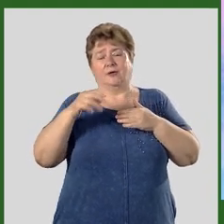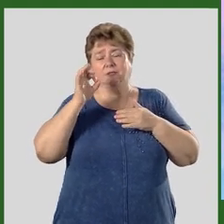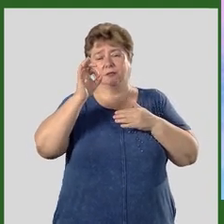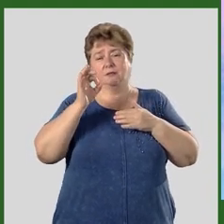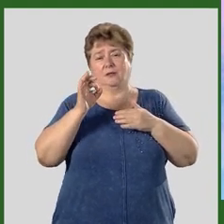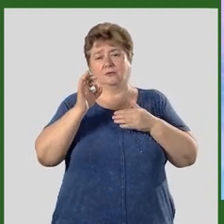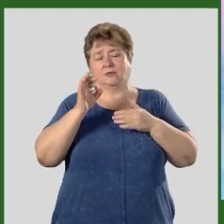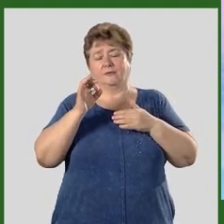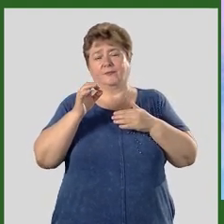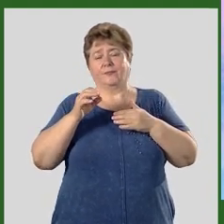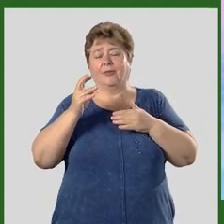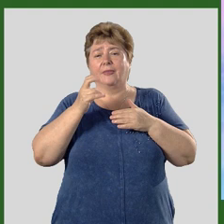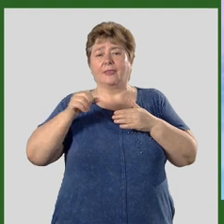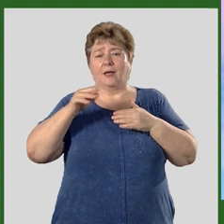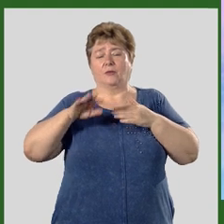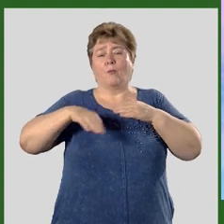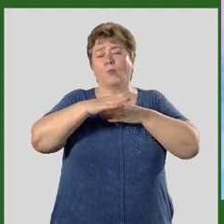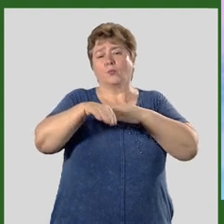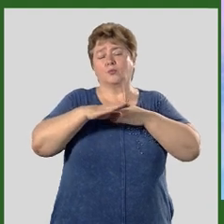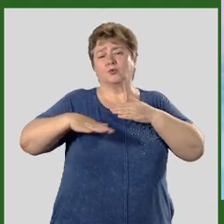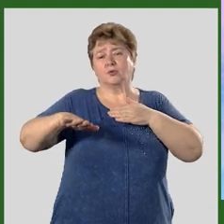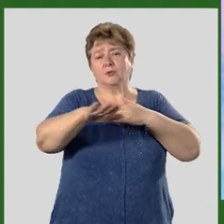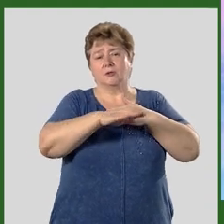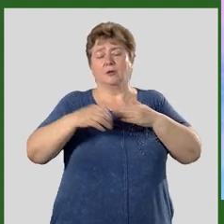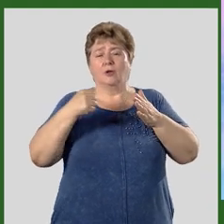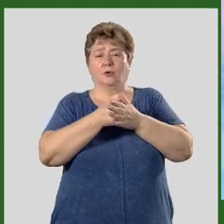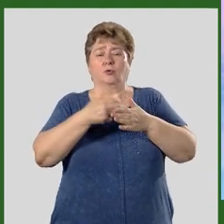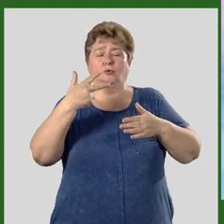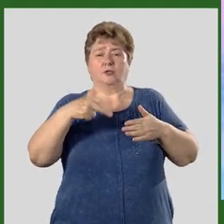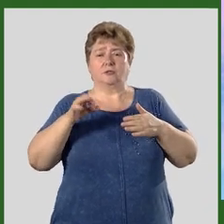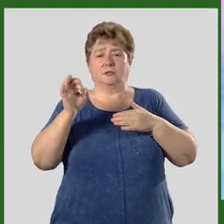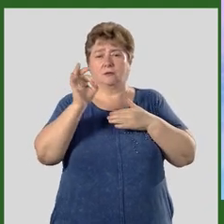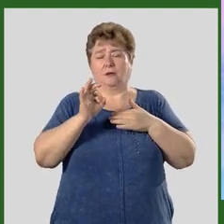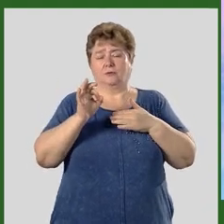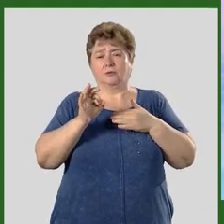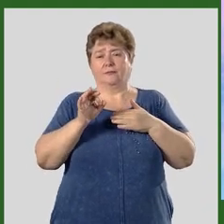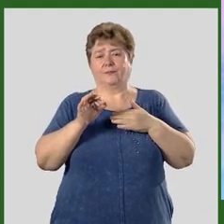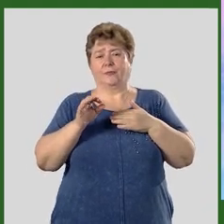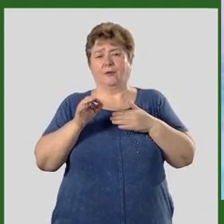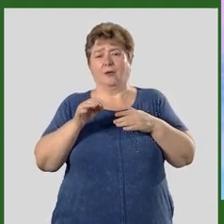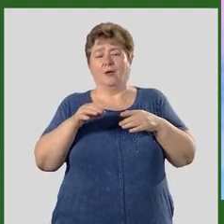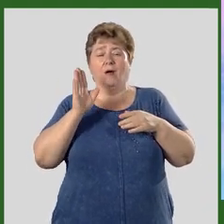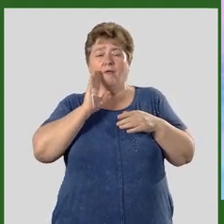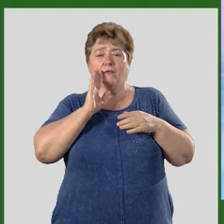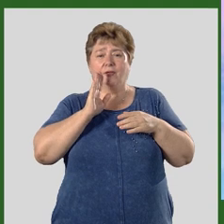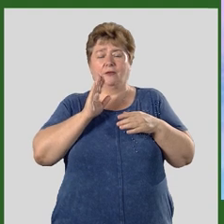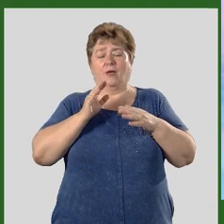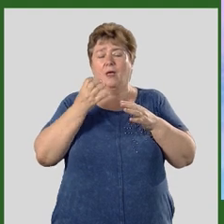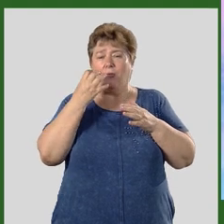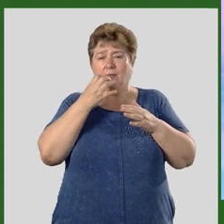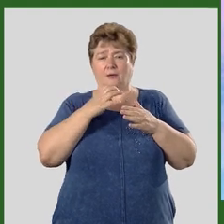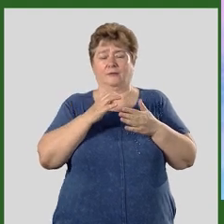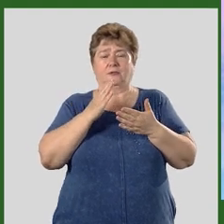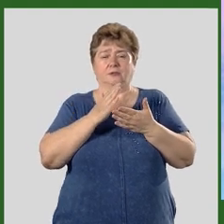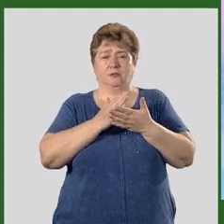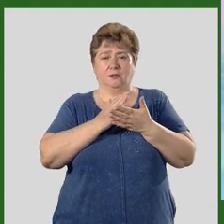15-20 градусов. Над пустынями до 30 градусов. Так как вода